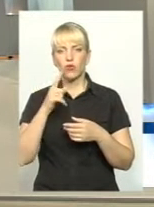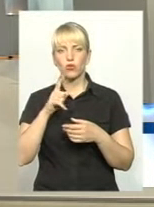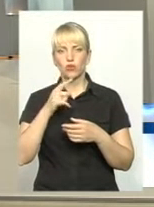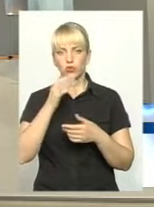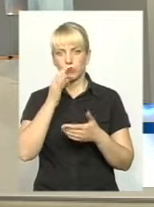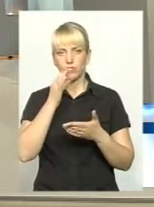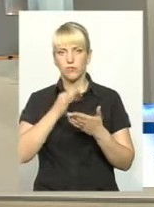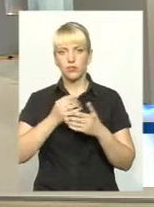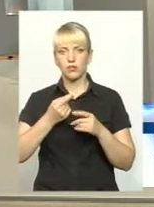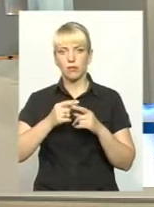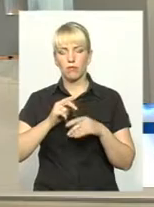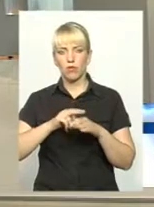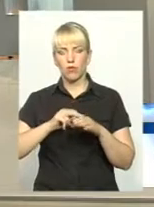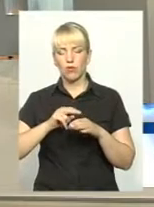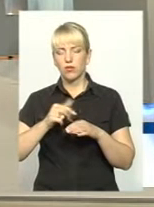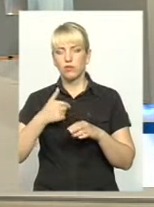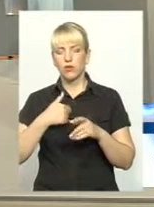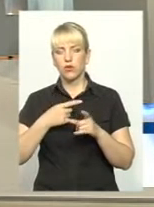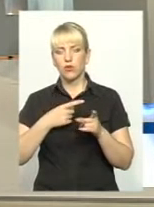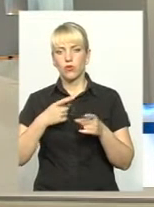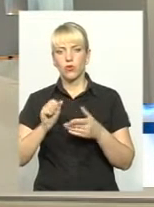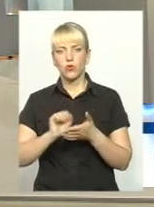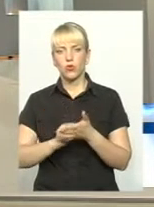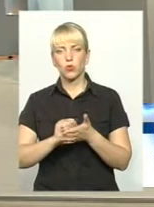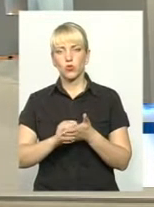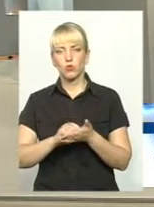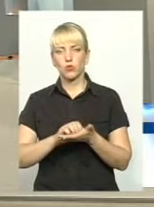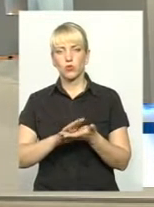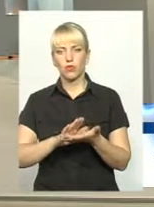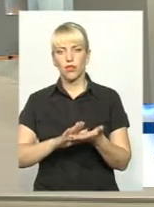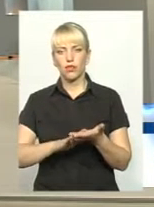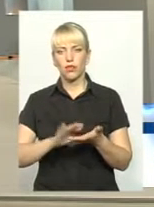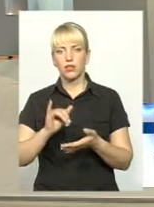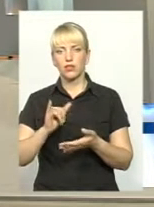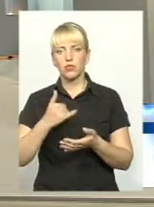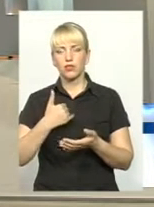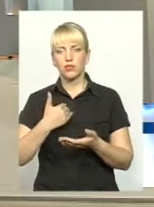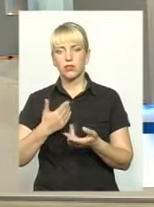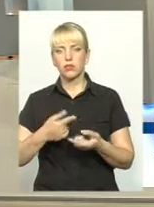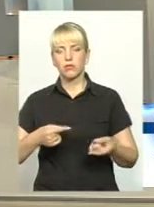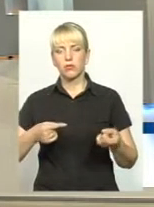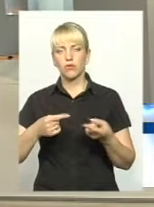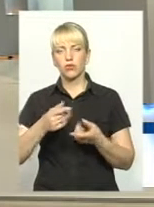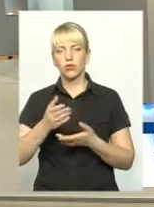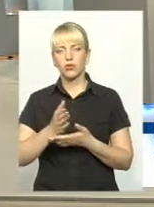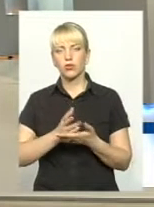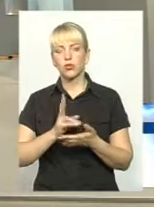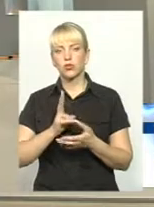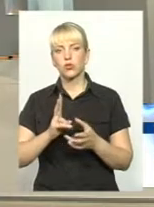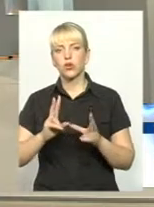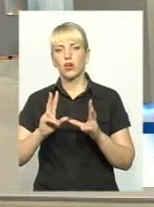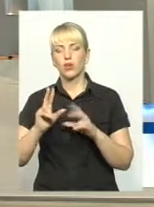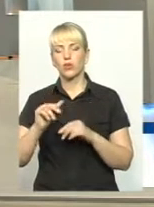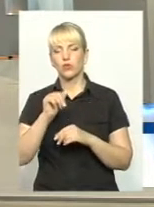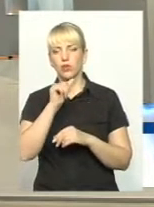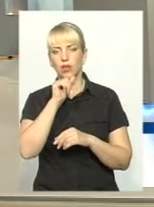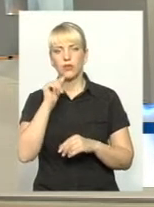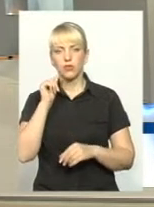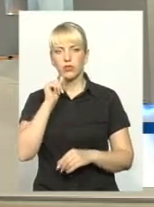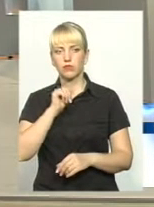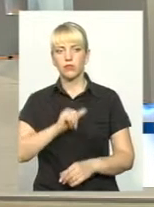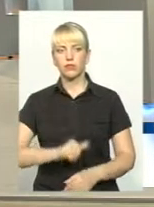поліції, ми готові документувати, в нас є відповідні служби, які гарантують анонімність, тим більше,